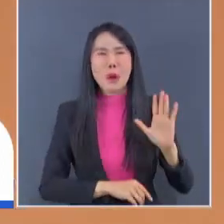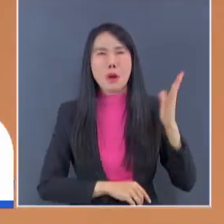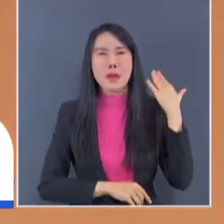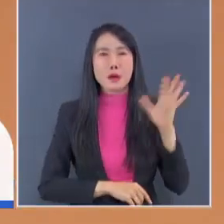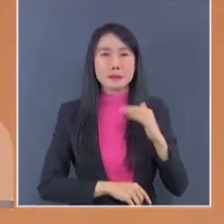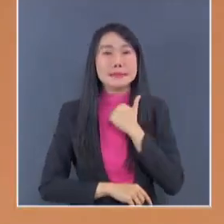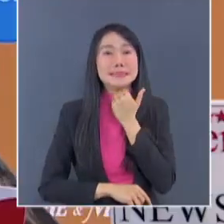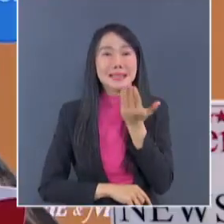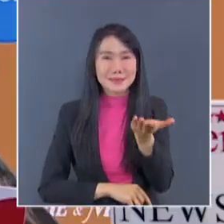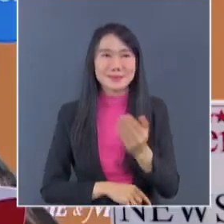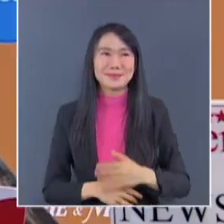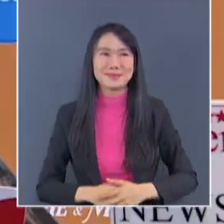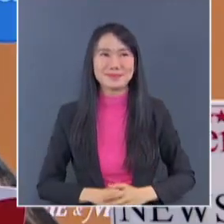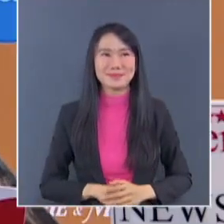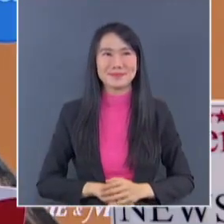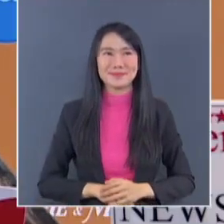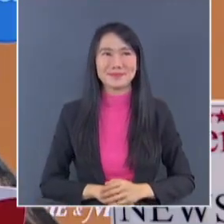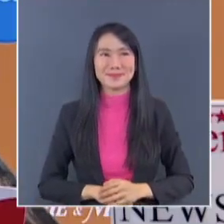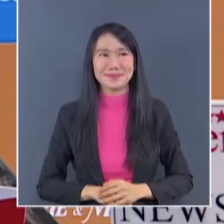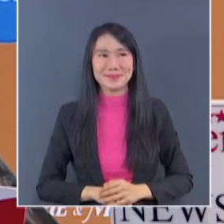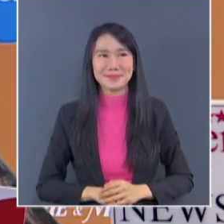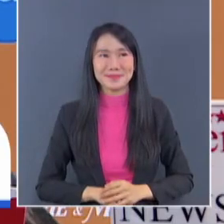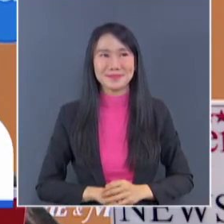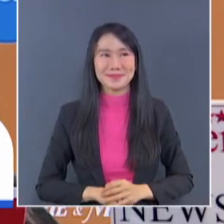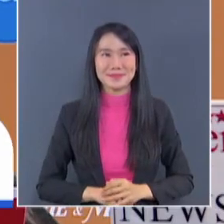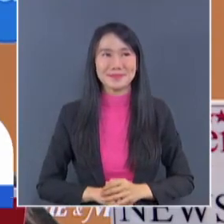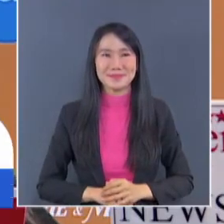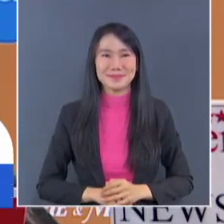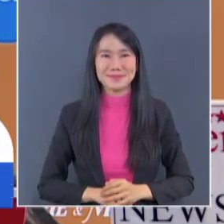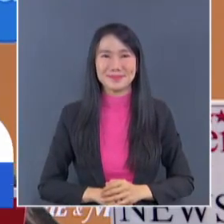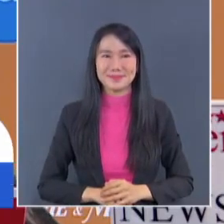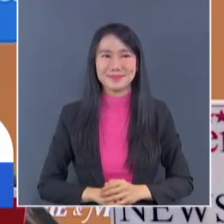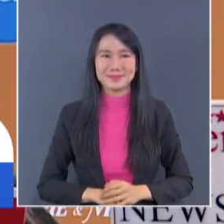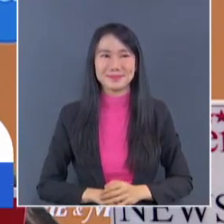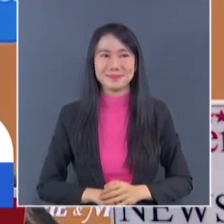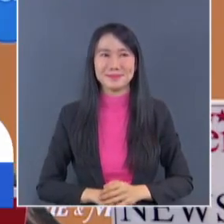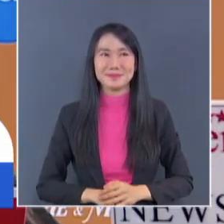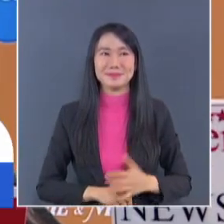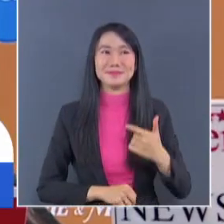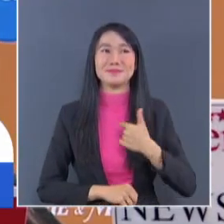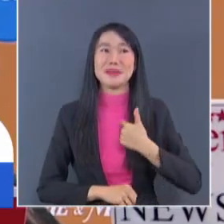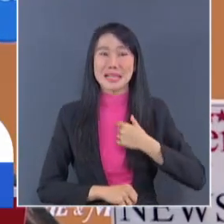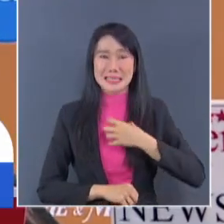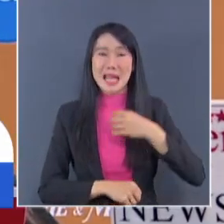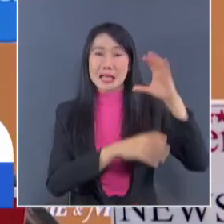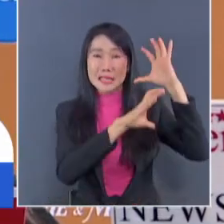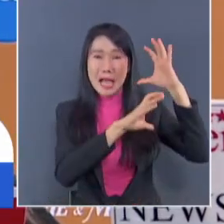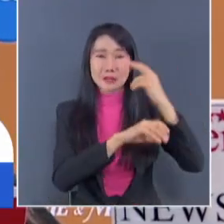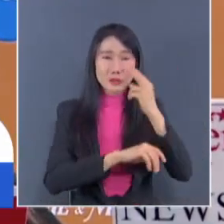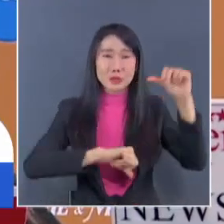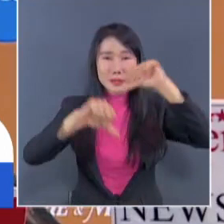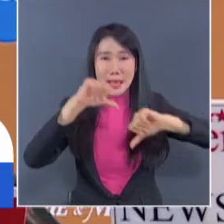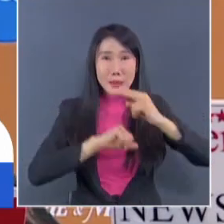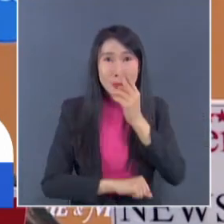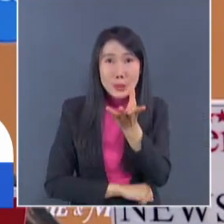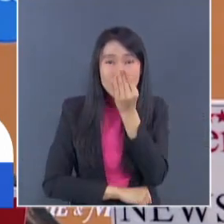ธอกันหน่อยค่ะ คือกระแตชอบที่เห็นตัวเองอยู่ในภาพยนตร์คือกระแตว่าภาพยนต